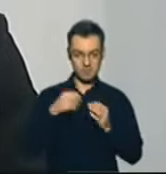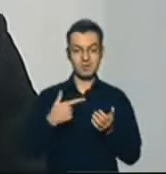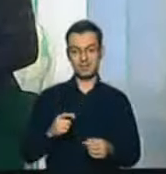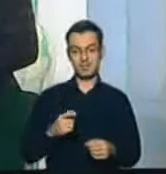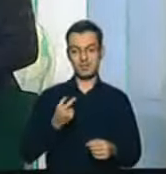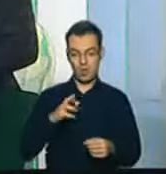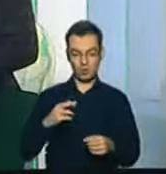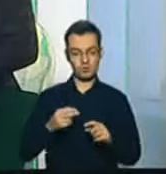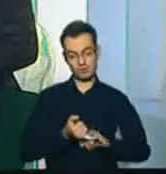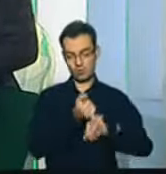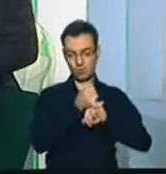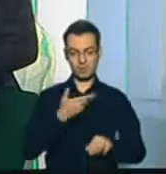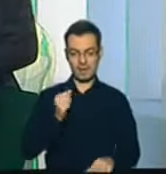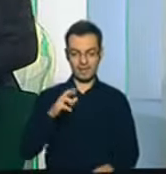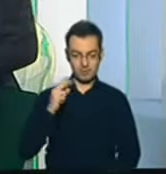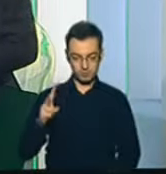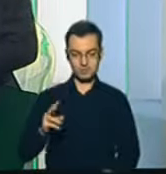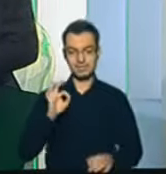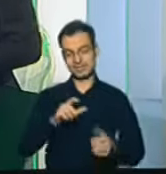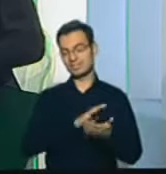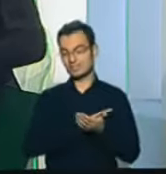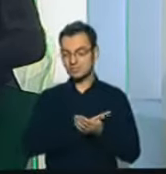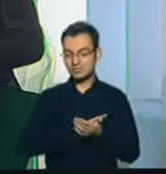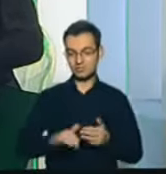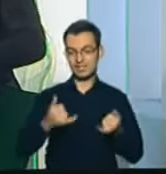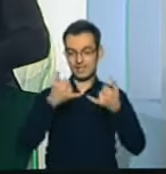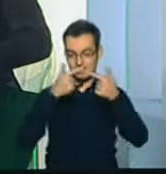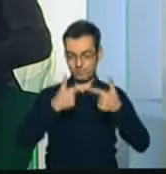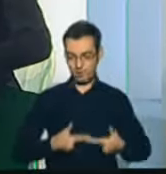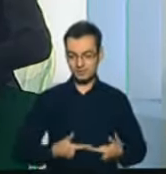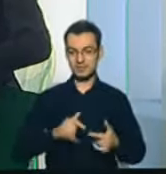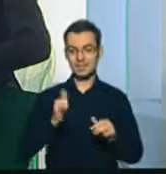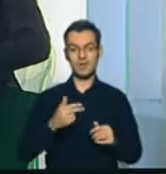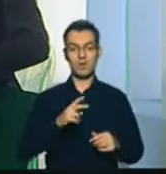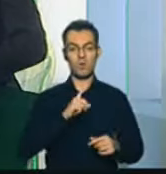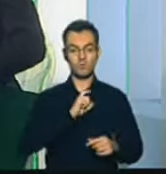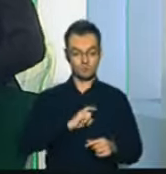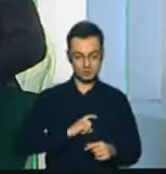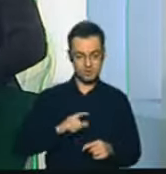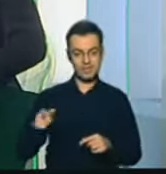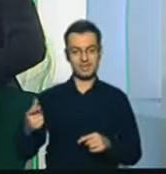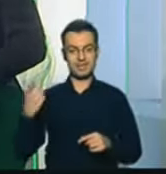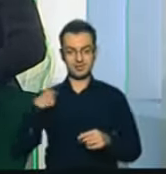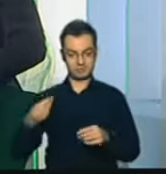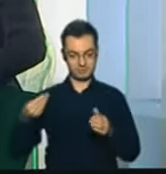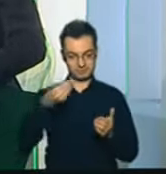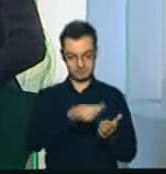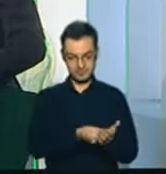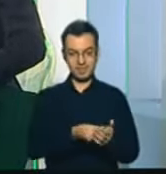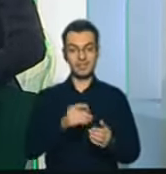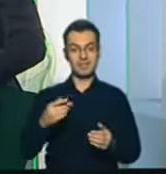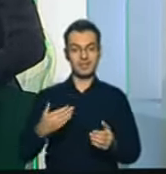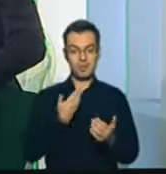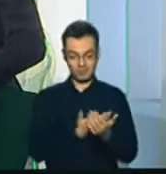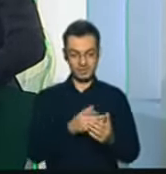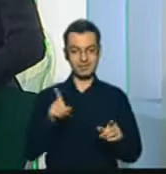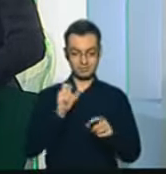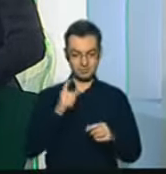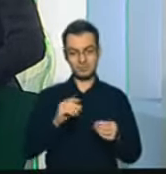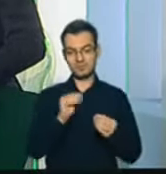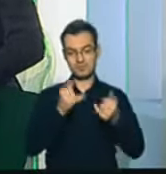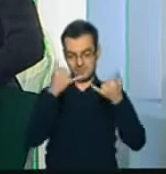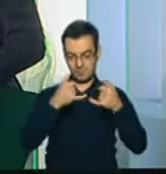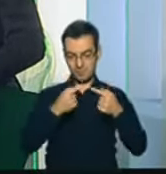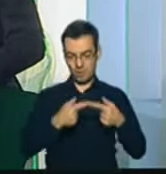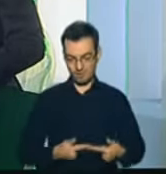przed nami. Teraz czysta poezja, czyli jak urzędnik i petent znajdują wspólny język. Mieszkanka Poznania zwróciła się wierszem do Zarządu